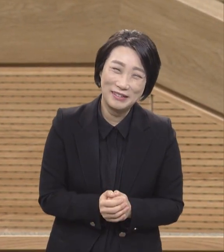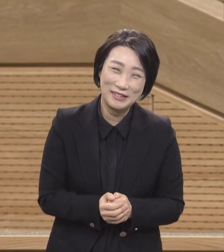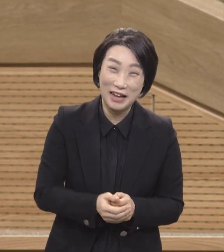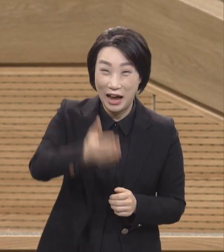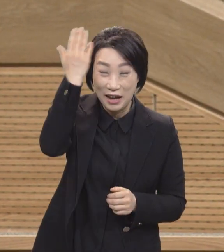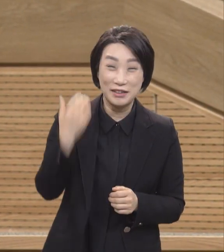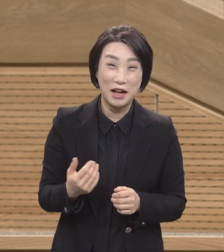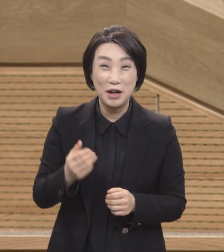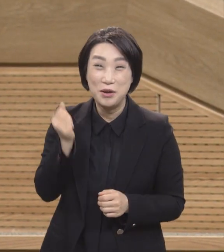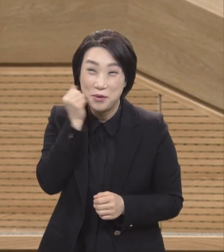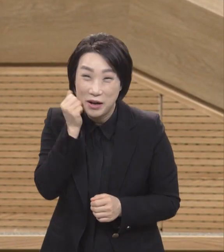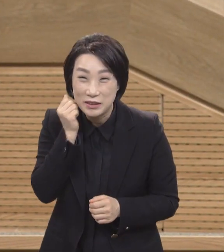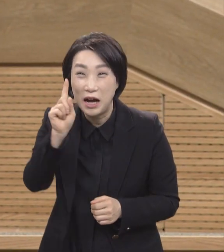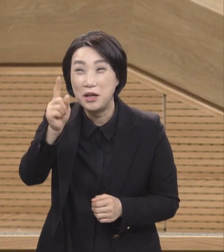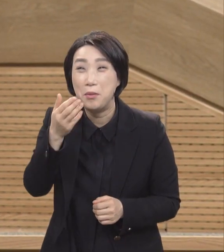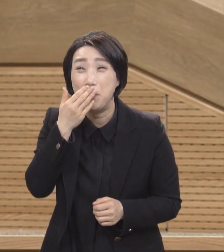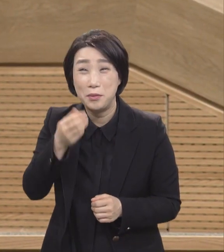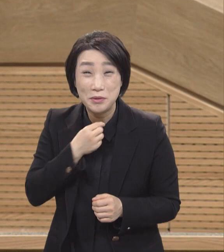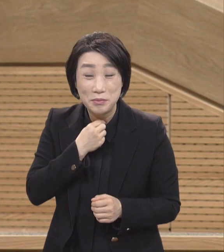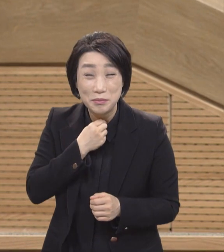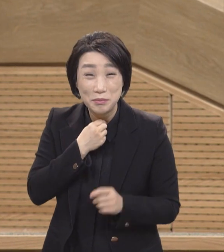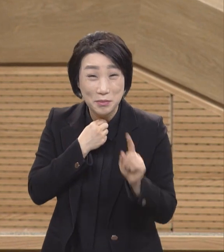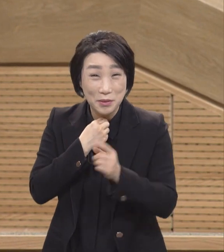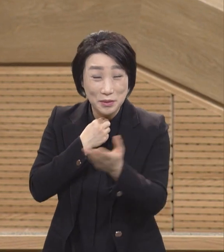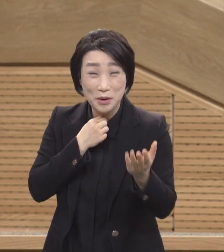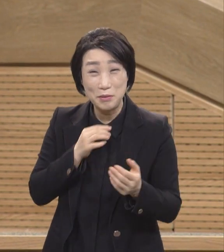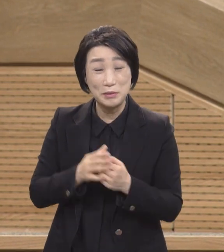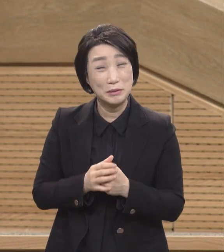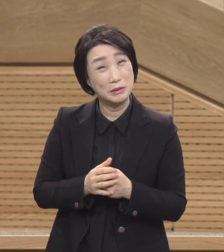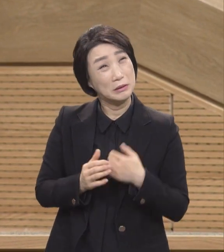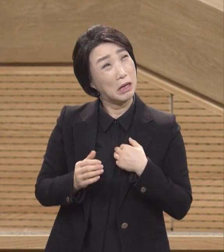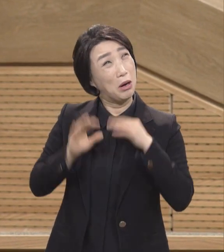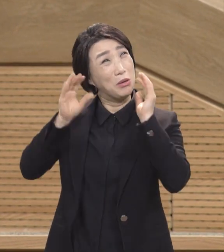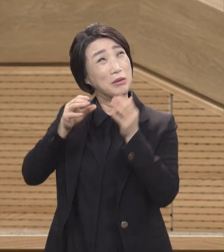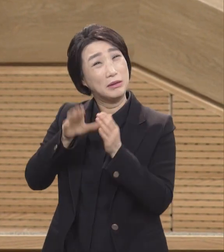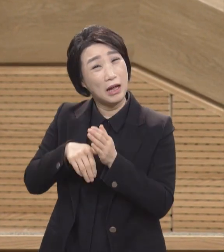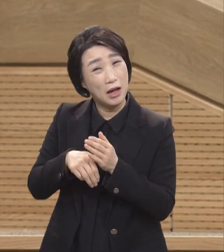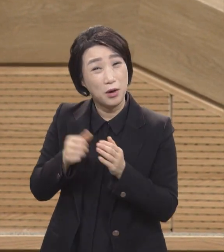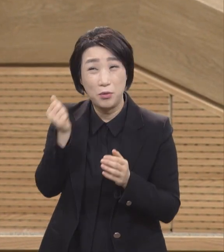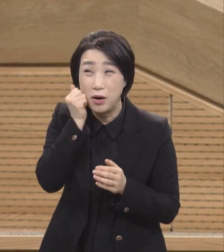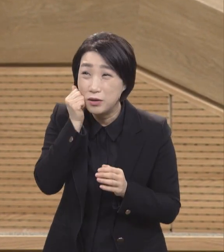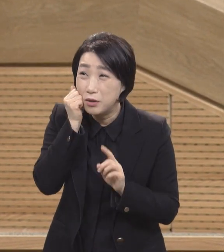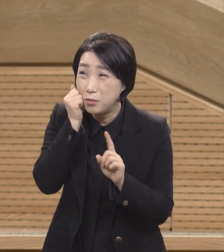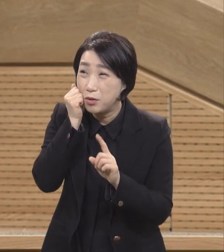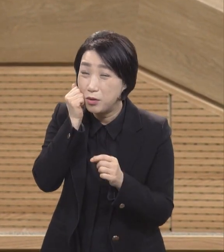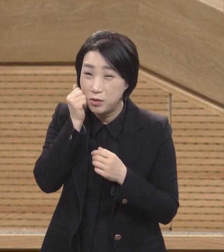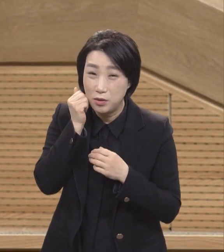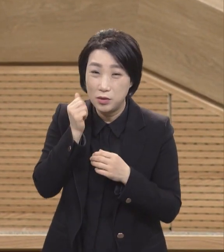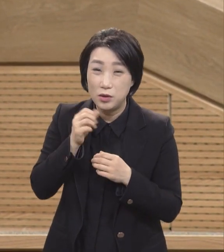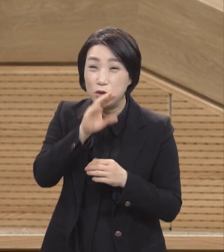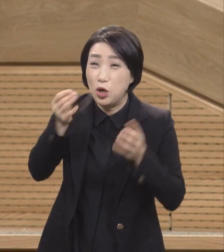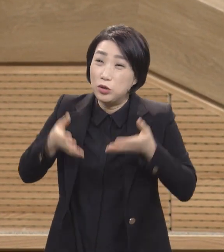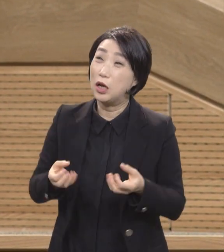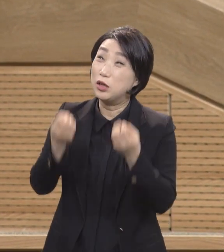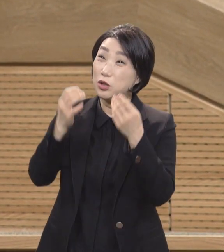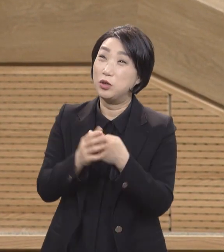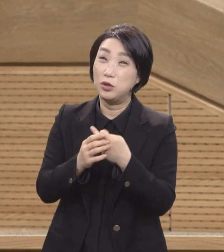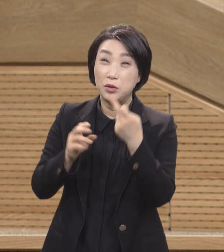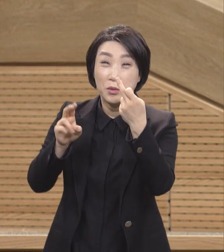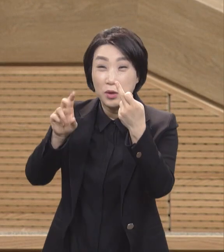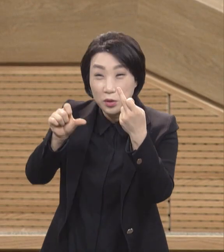그때는 과자 하나 먹으려면 예 내가 어렸을 때는 과자를 성탄절에 교회